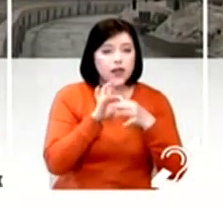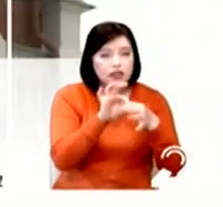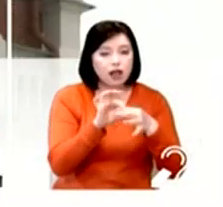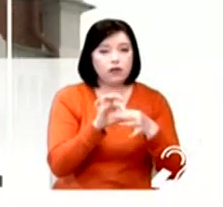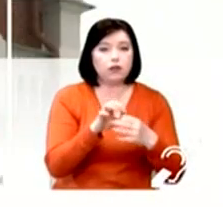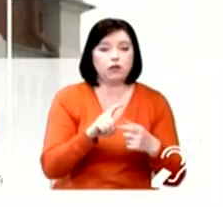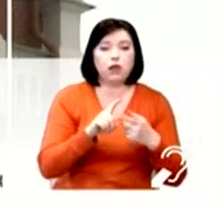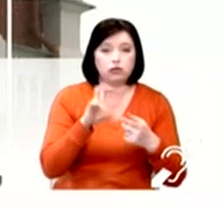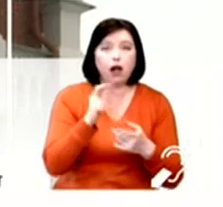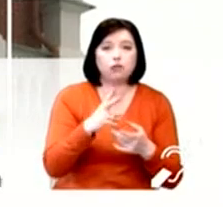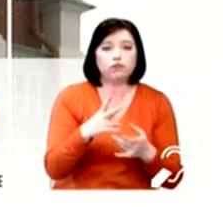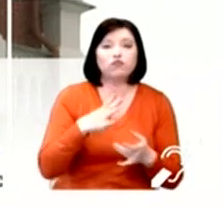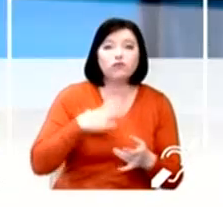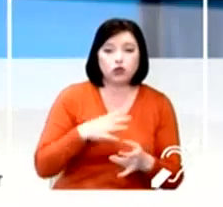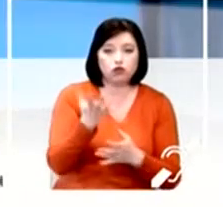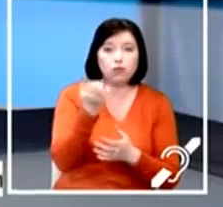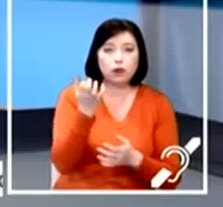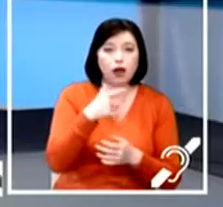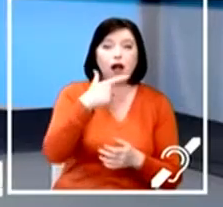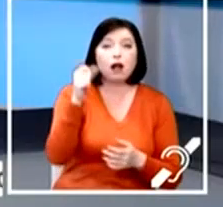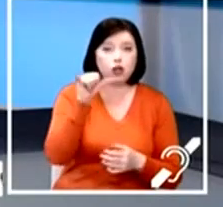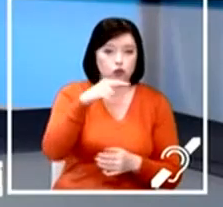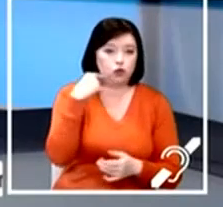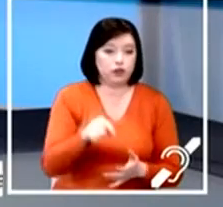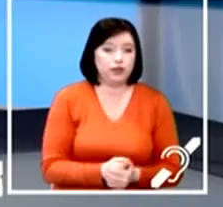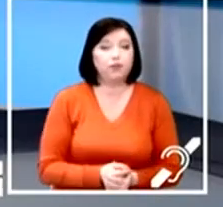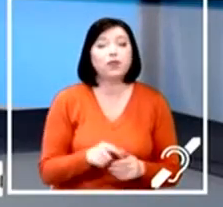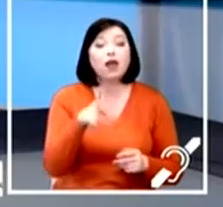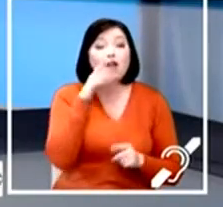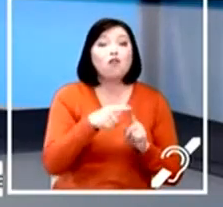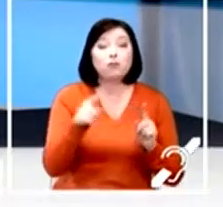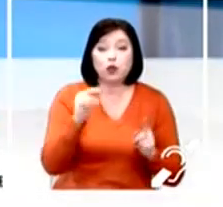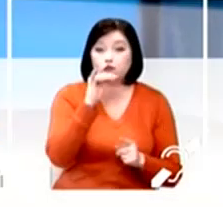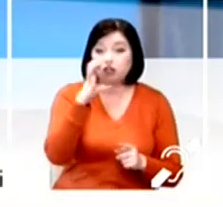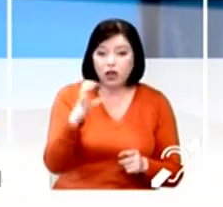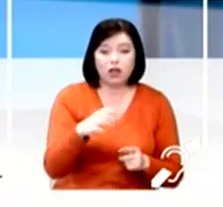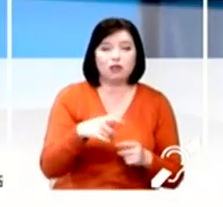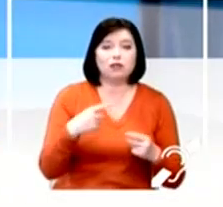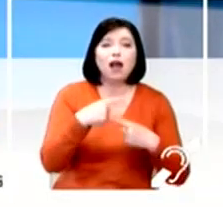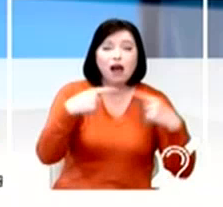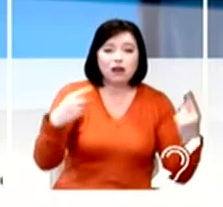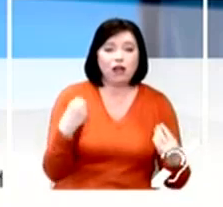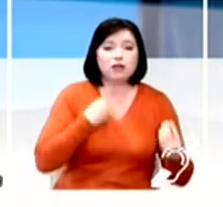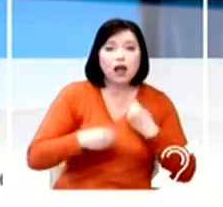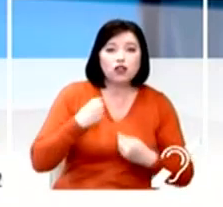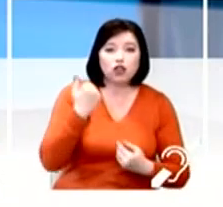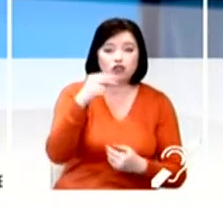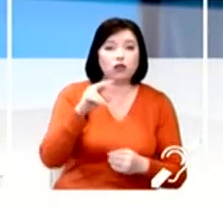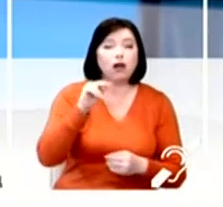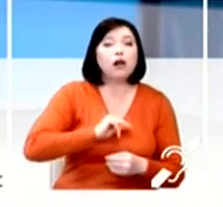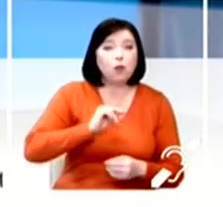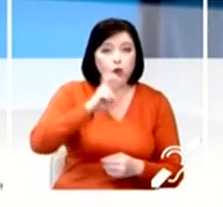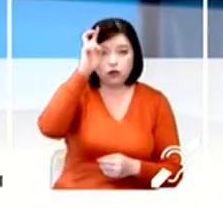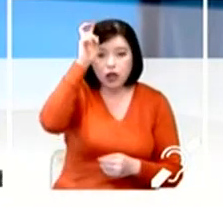energia provenită din Rusia. În perioada stării de urgență, uniformele de serviciu și însemnele distinctive ale